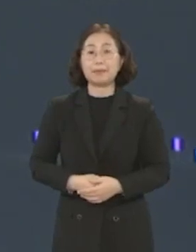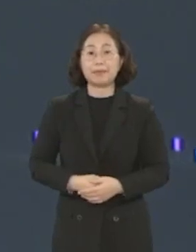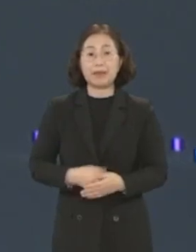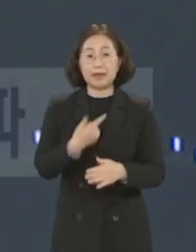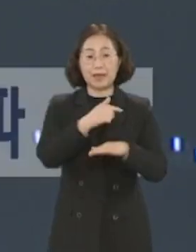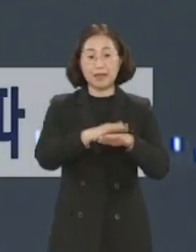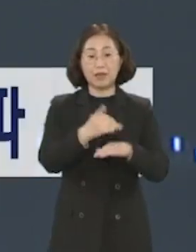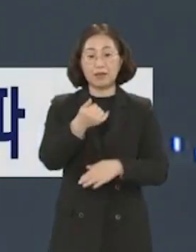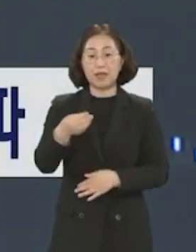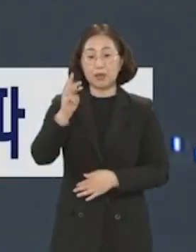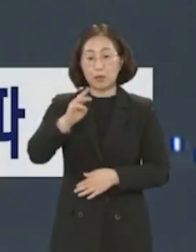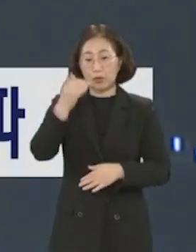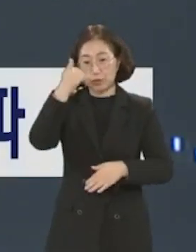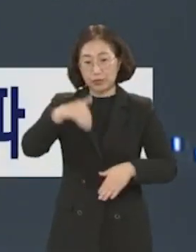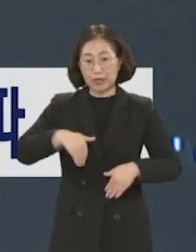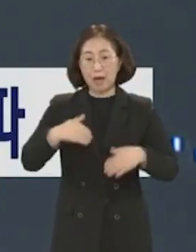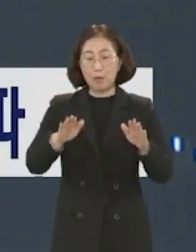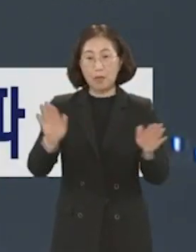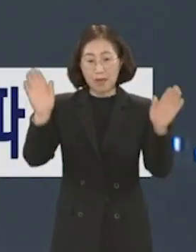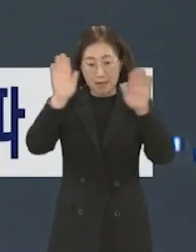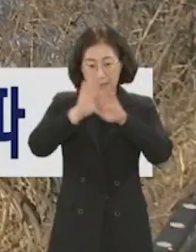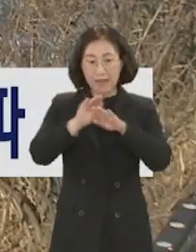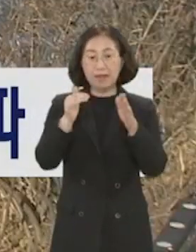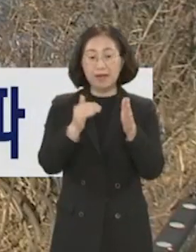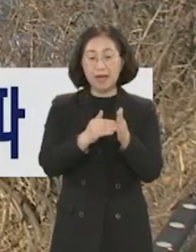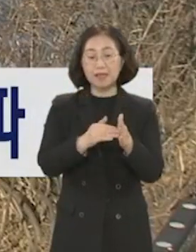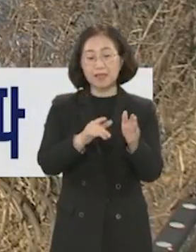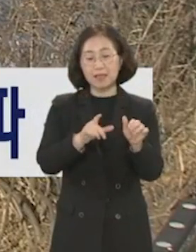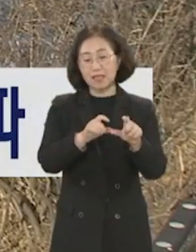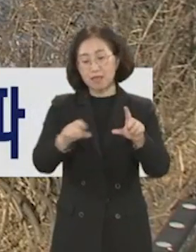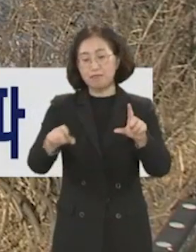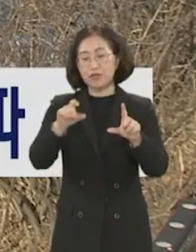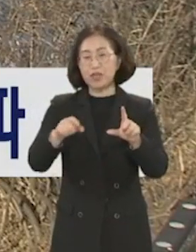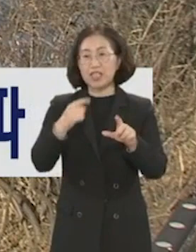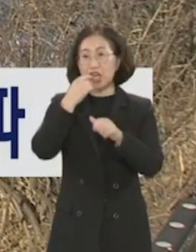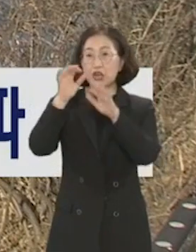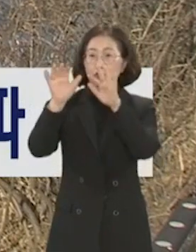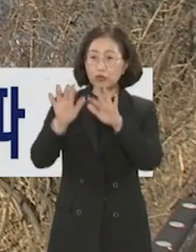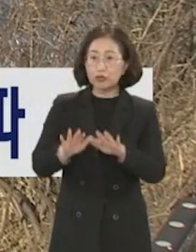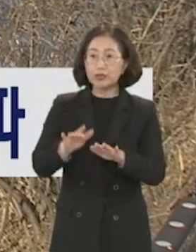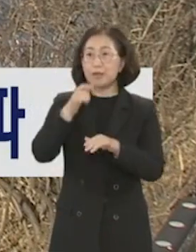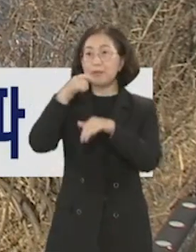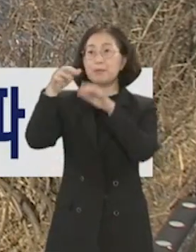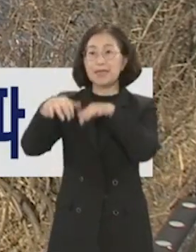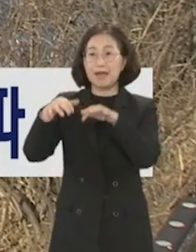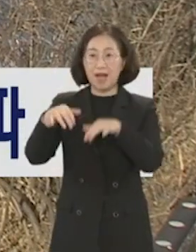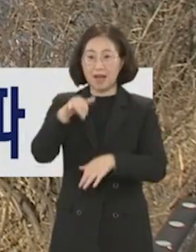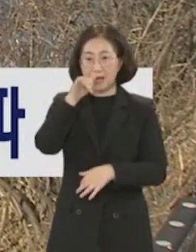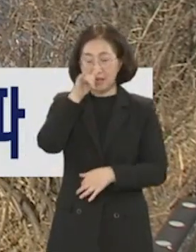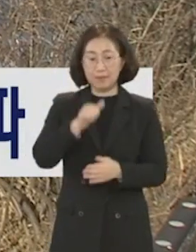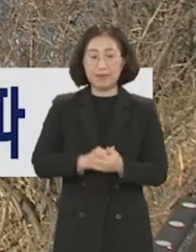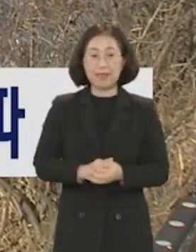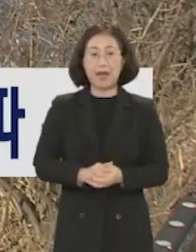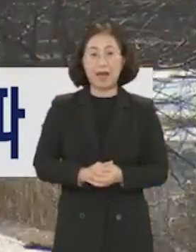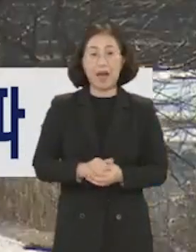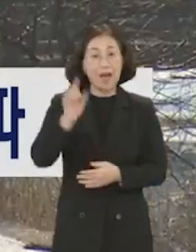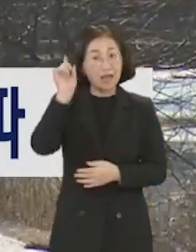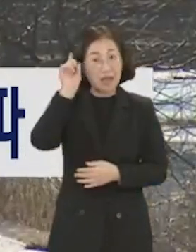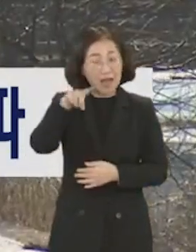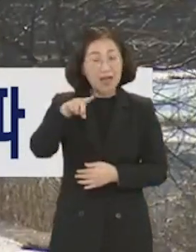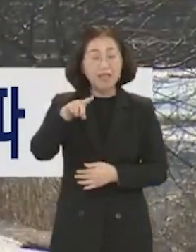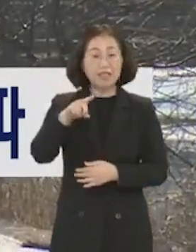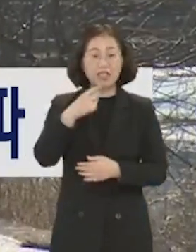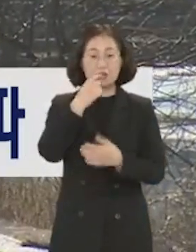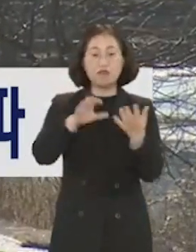대전과 세종 충남은 오늘 밤까지 일부 지역에서 빗방울이나 눈날림이 있겠습니다 서울 연휴 세 번째 날인 내일은